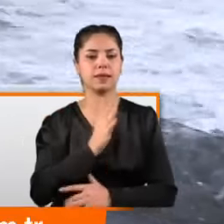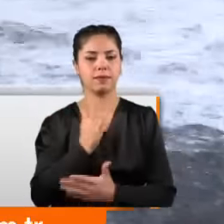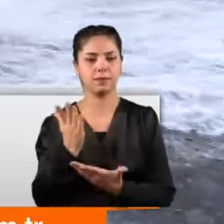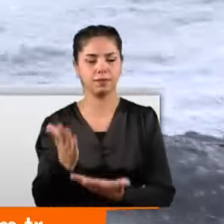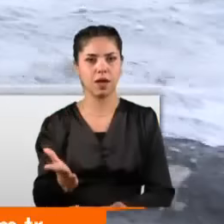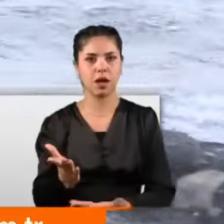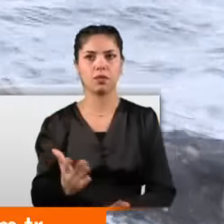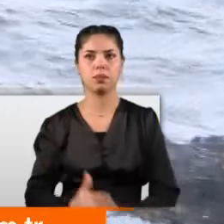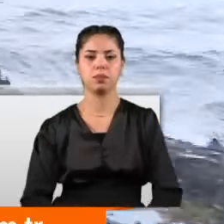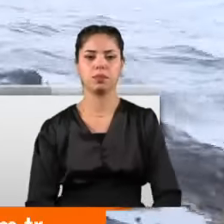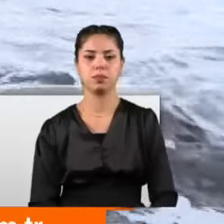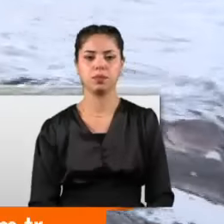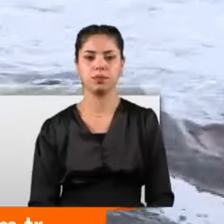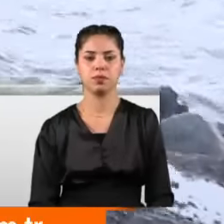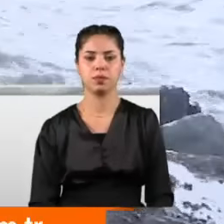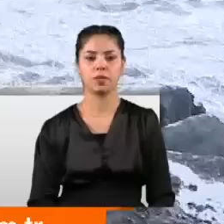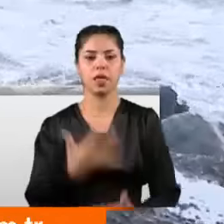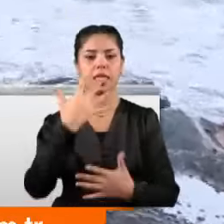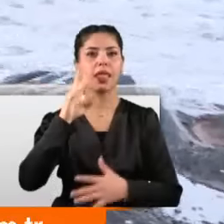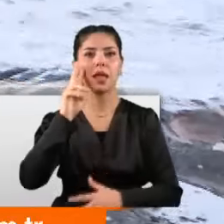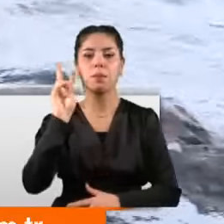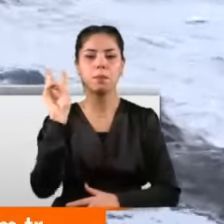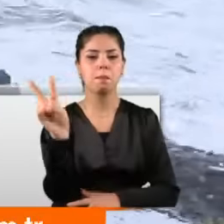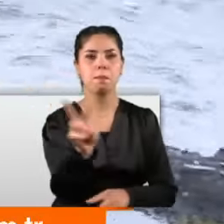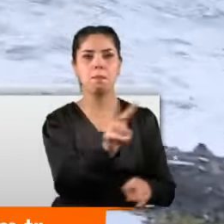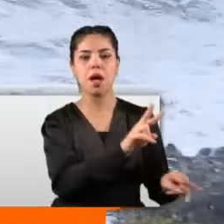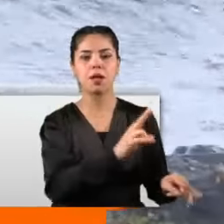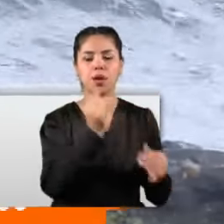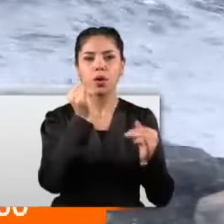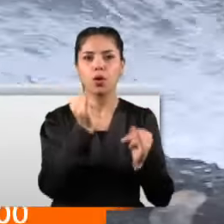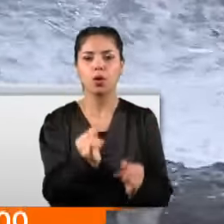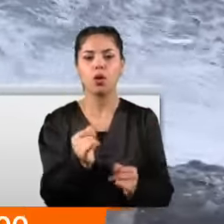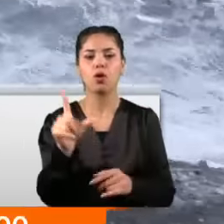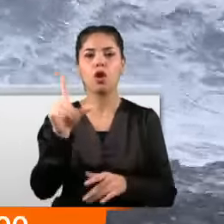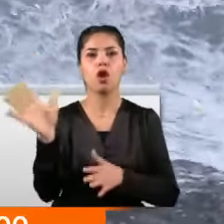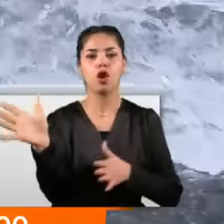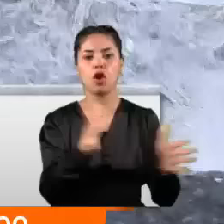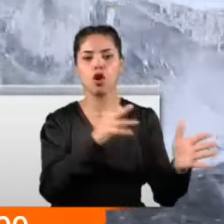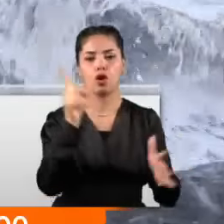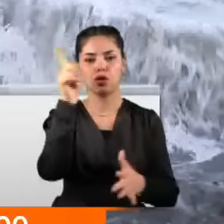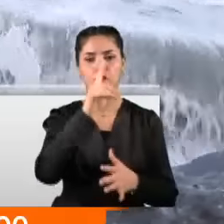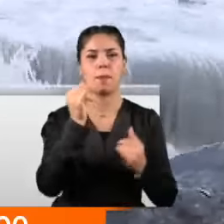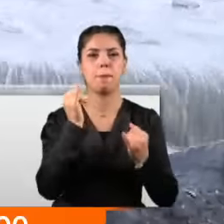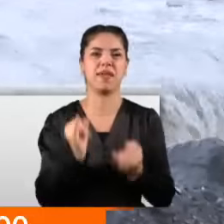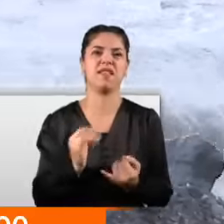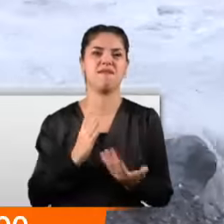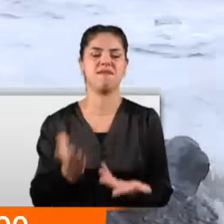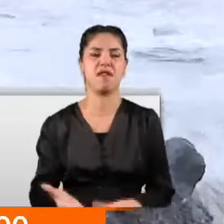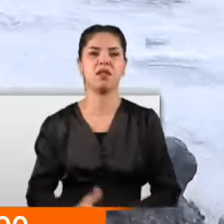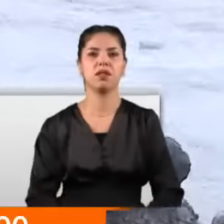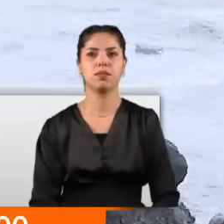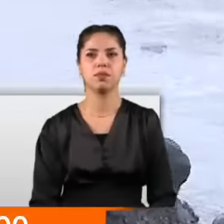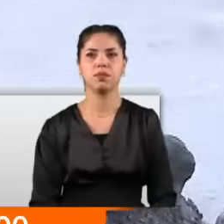olduğunu söyleyebilirim. Şu denizde gördüğünüz kötü manzara ise Lodos'un getirdiği kirlilik.